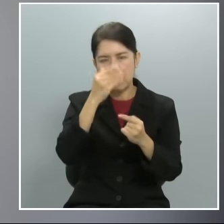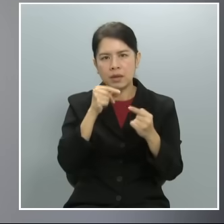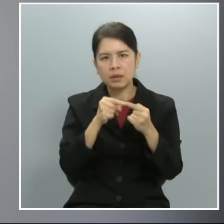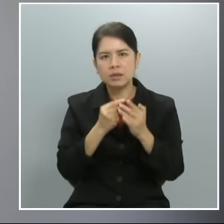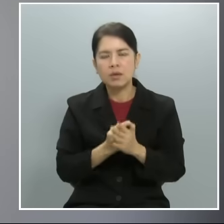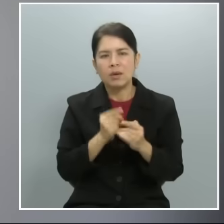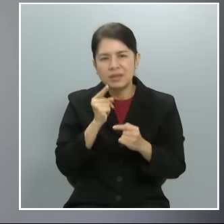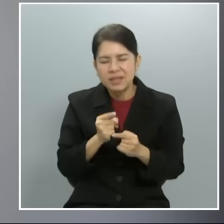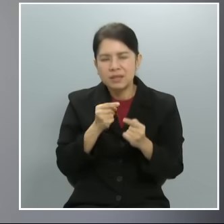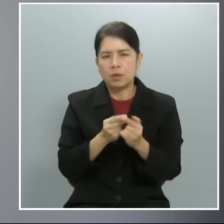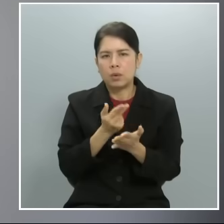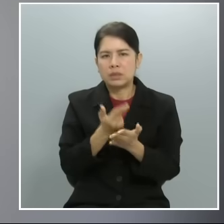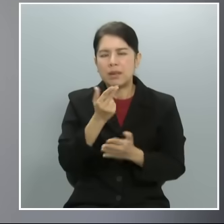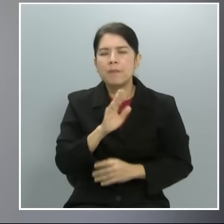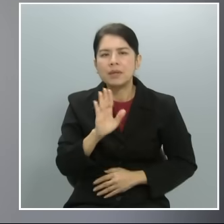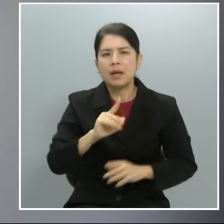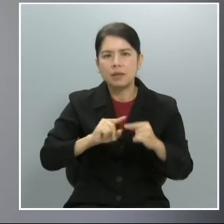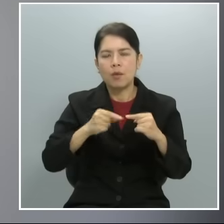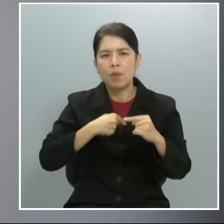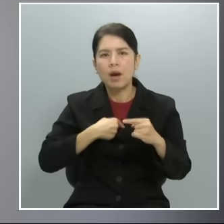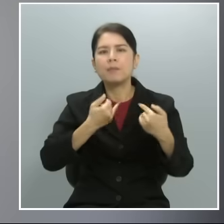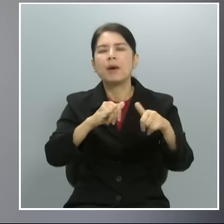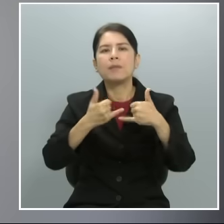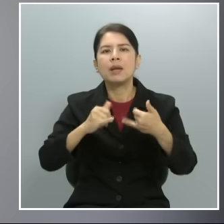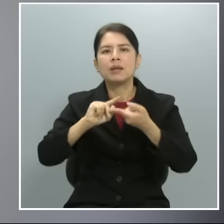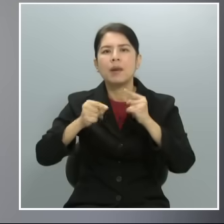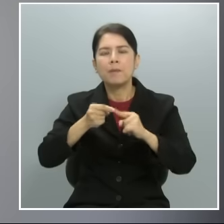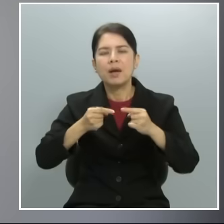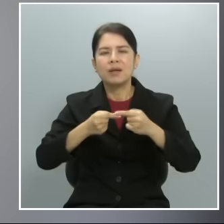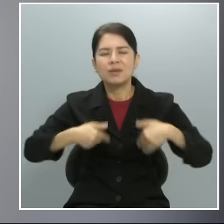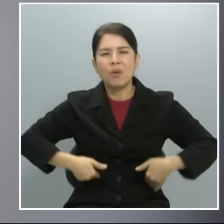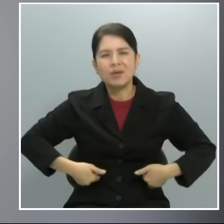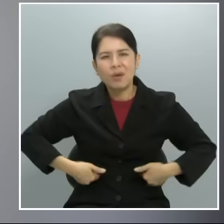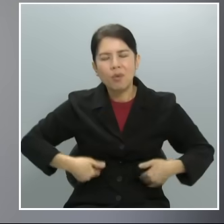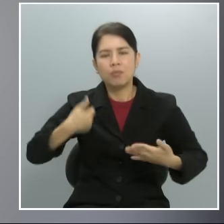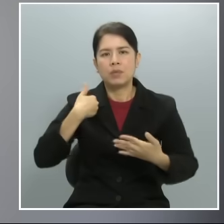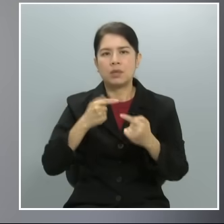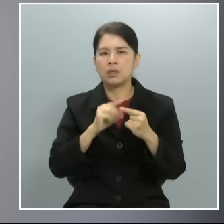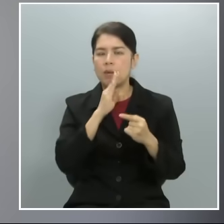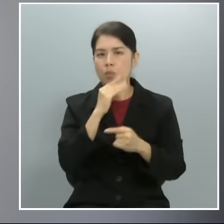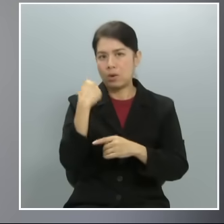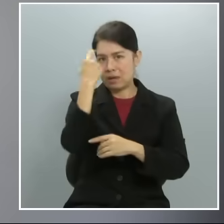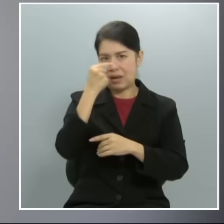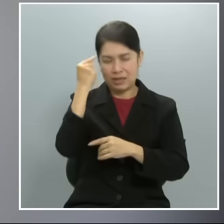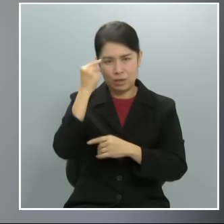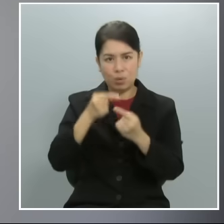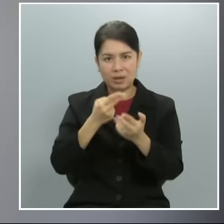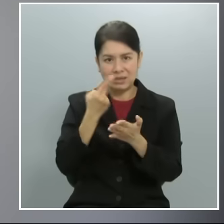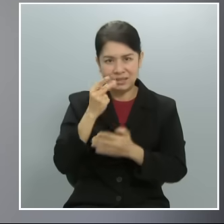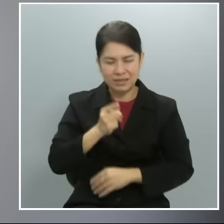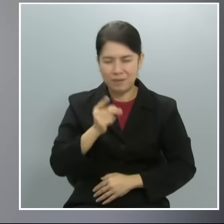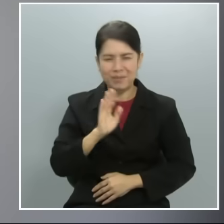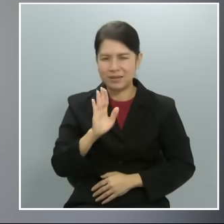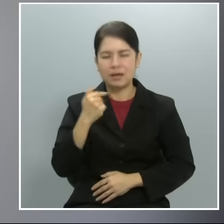จะยิงจริงๆนะครับพอดีโพสต์เล่นกับเพื่อนแบบขำๆถ้าใครคิดว่าจะยิงจริงๆไม่ใช่นะครับแล้วก็ติด